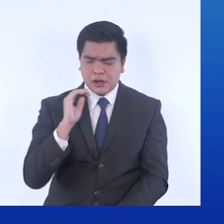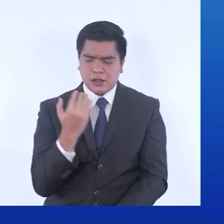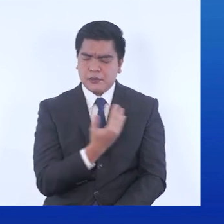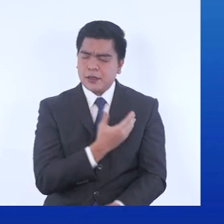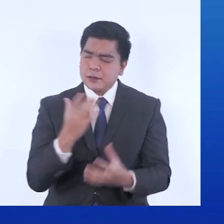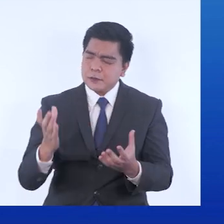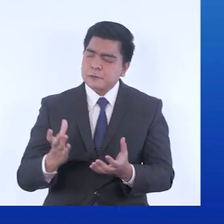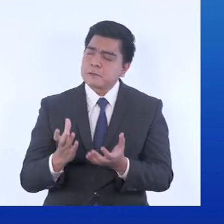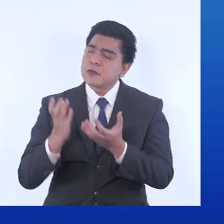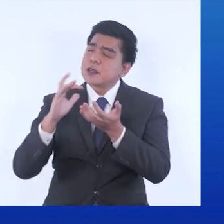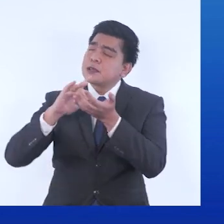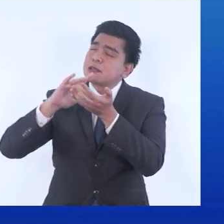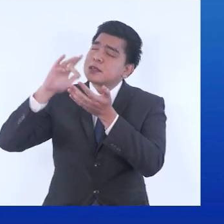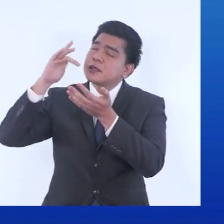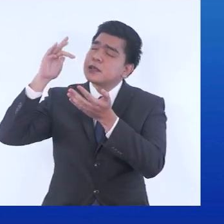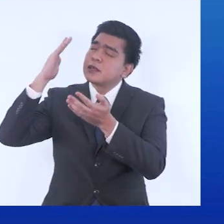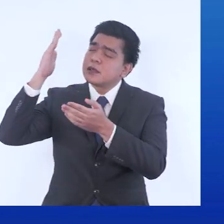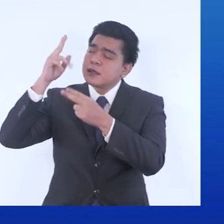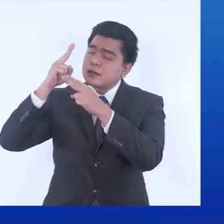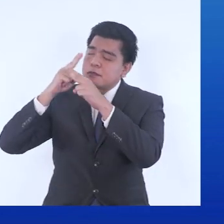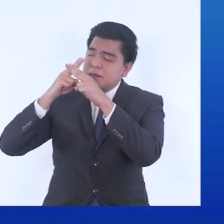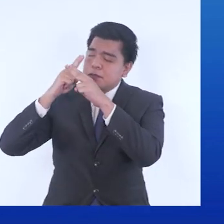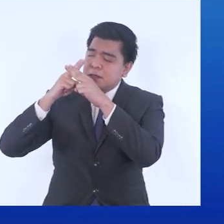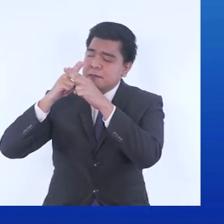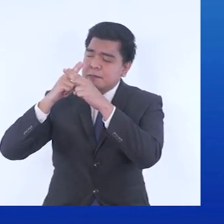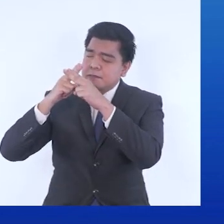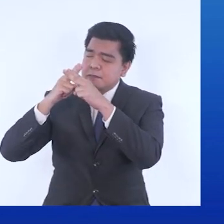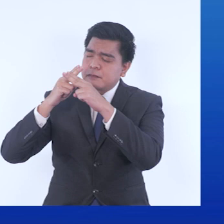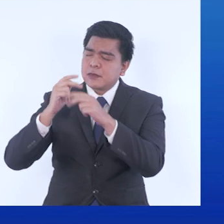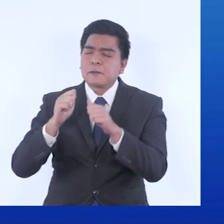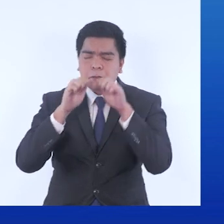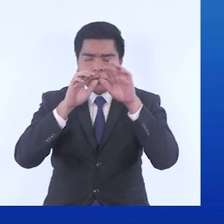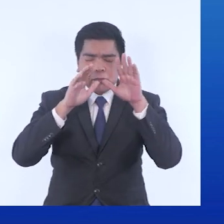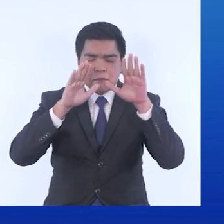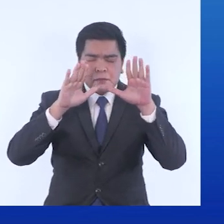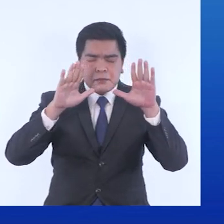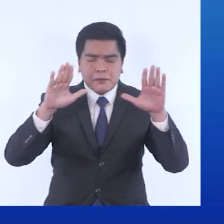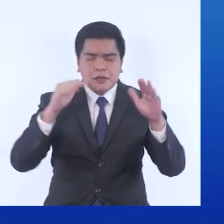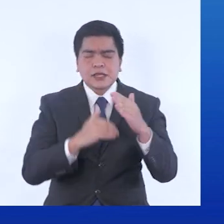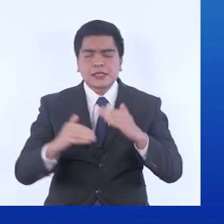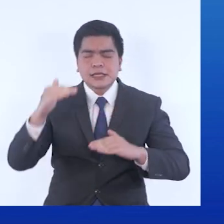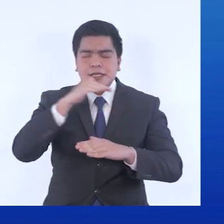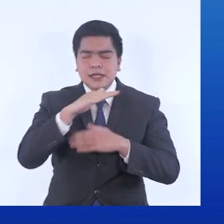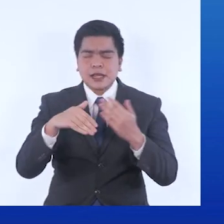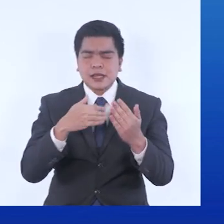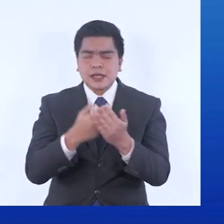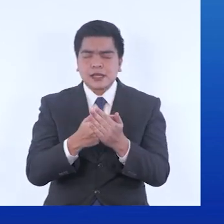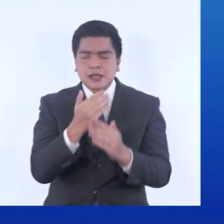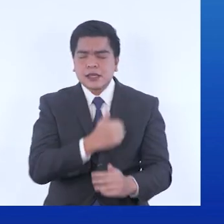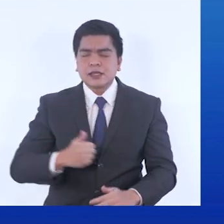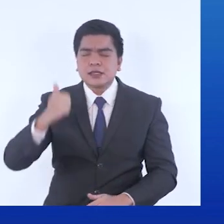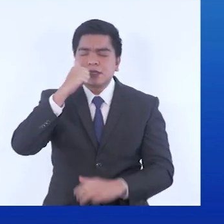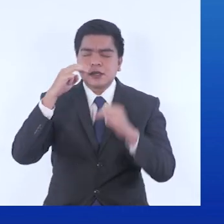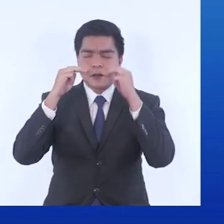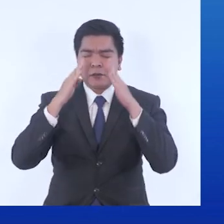ay makapagdulot kami ng kaaliwan sa iyong napakabanal na pangalan. Pagpalain mo po higit sa lahat ang amin